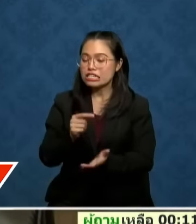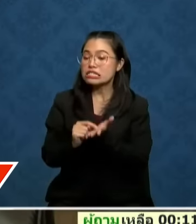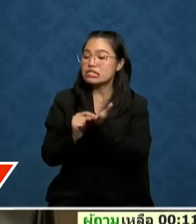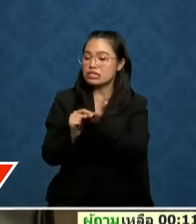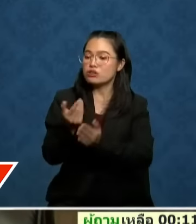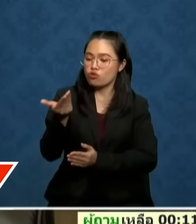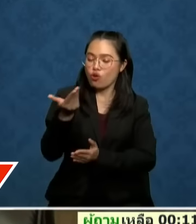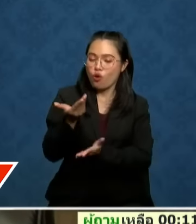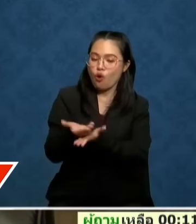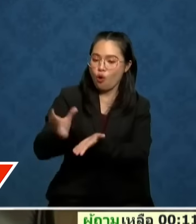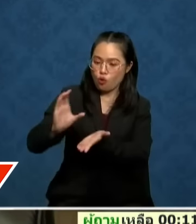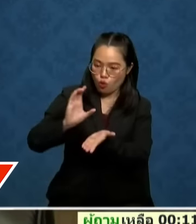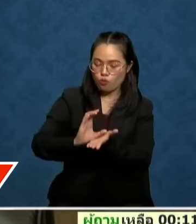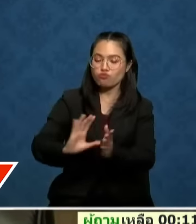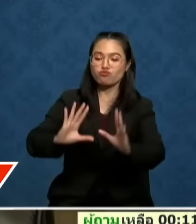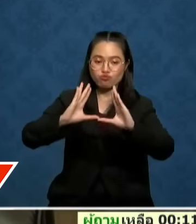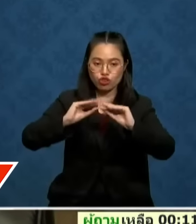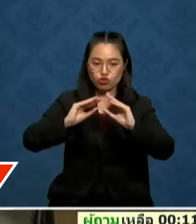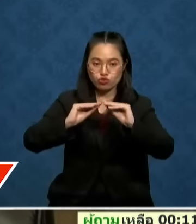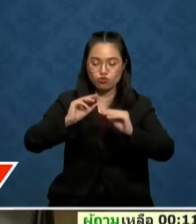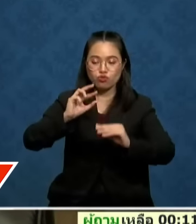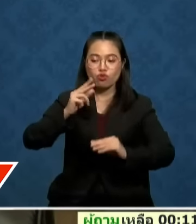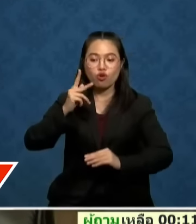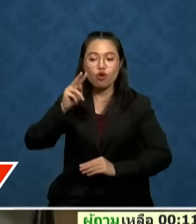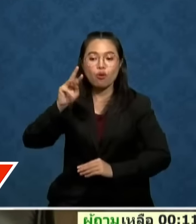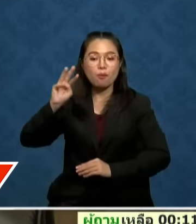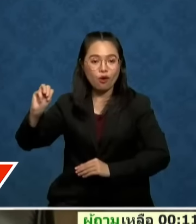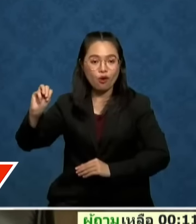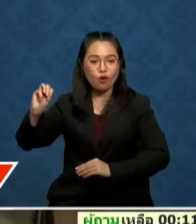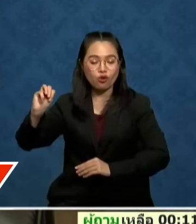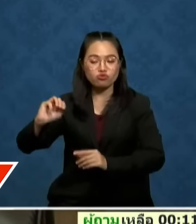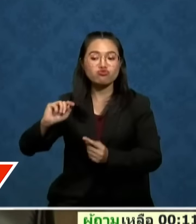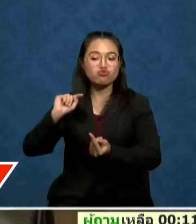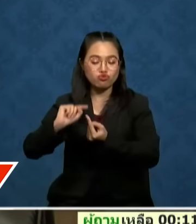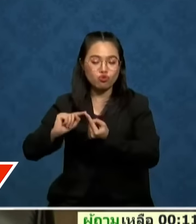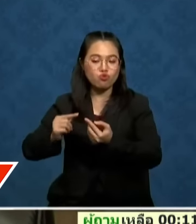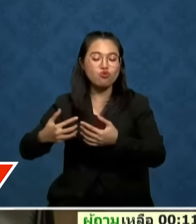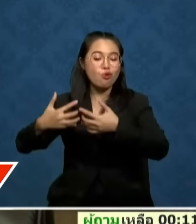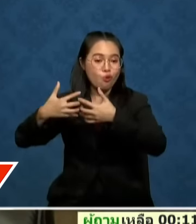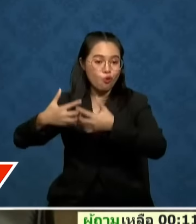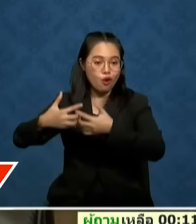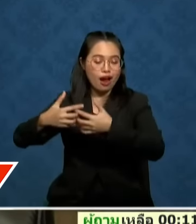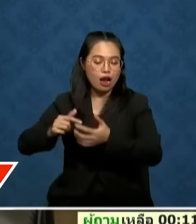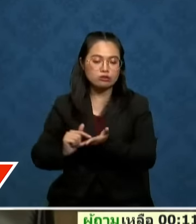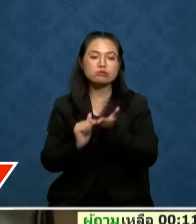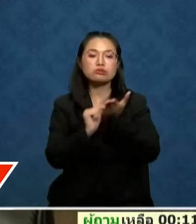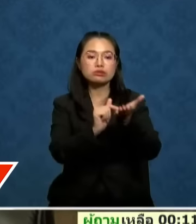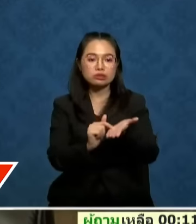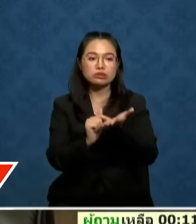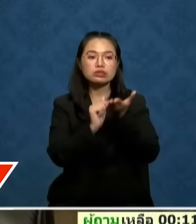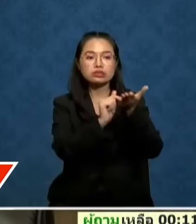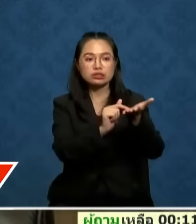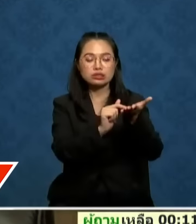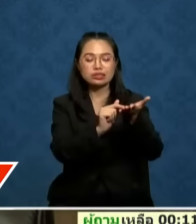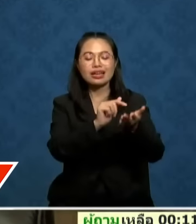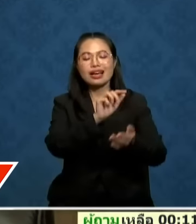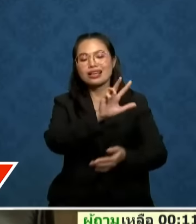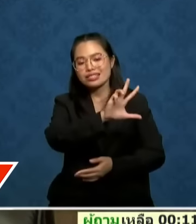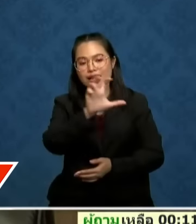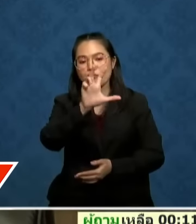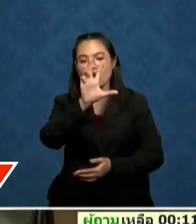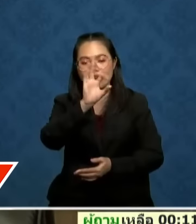แล้วเพื่อจะเอาเข้าประชุมครม.หลังจากที่ทางกรมโรงงานได้ยื่นไป397 ล้านให้กับท่านและ